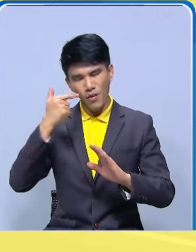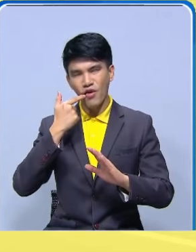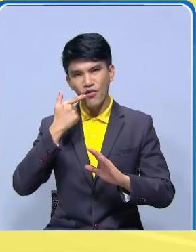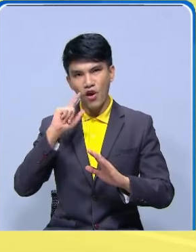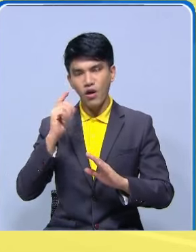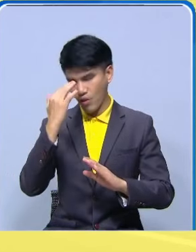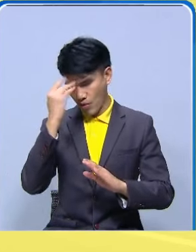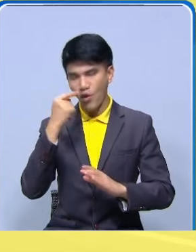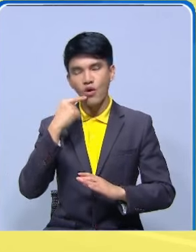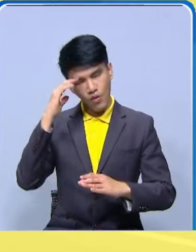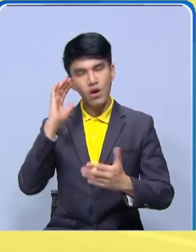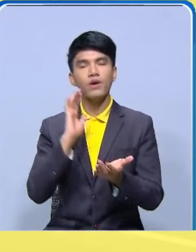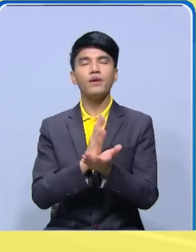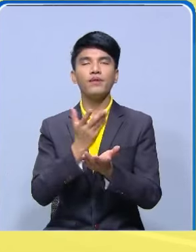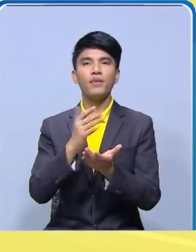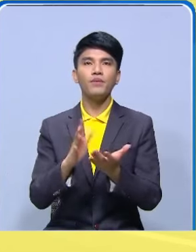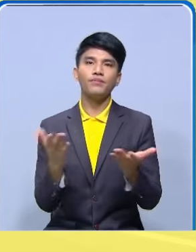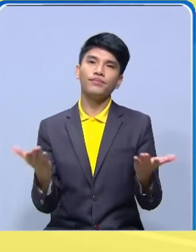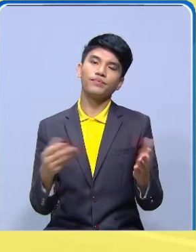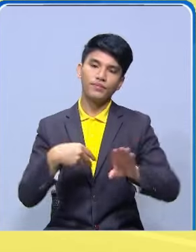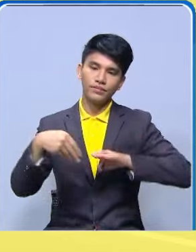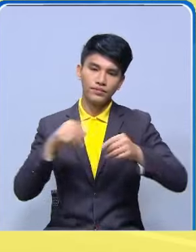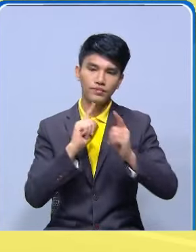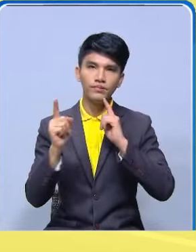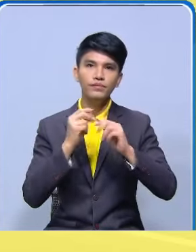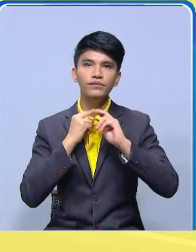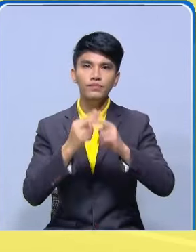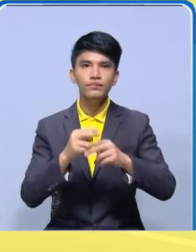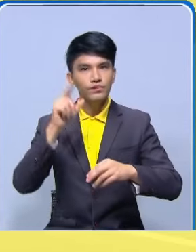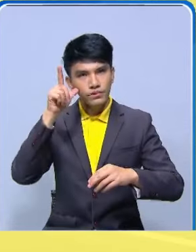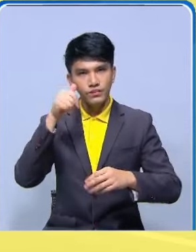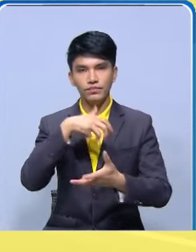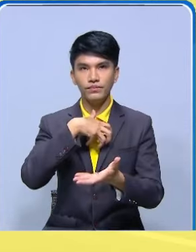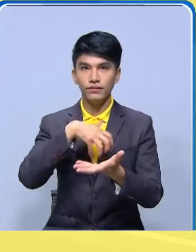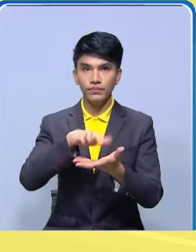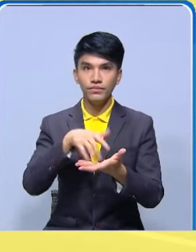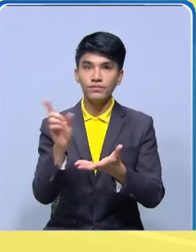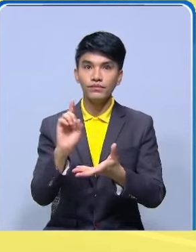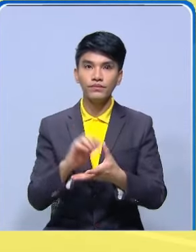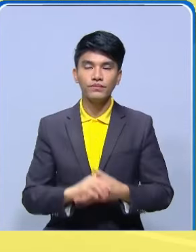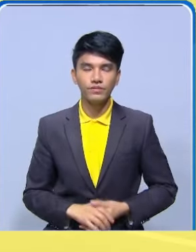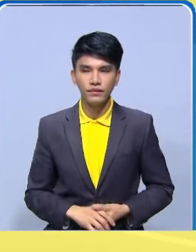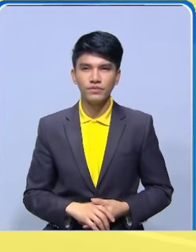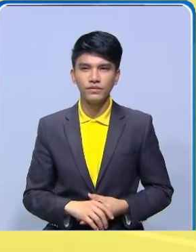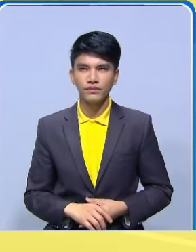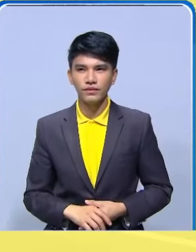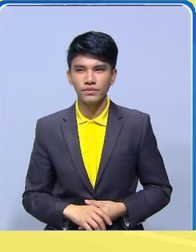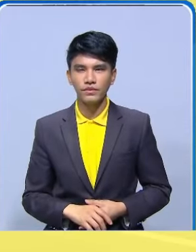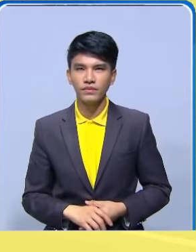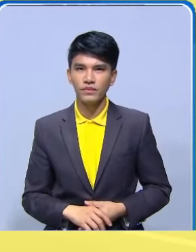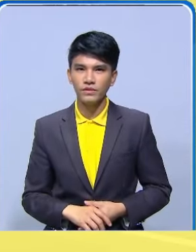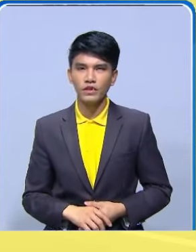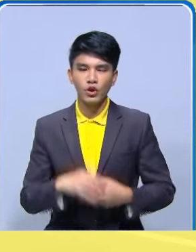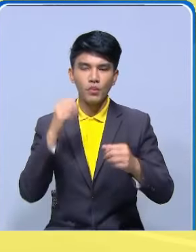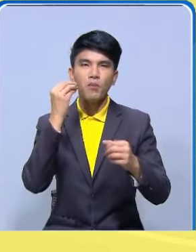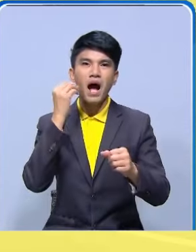เพราะไปแจ้งความตำรวจบอกให้ไกล่เกลี่ยครับแม่ผู้เสียหายบอกกับนักข่าวผ่านทางโทรศัพท์นะครับบอกว่าขณะเกิดเหตุเนี่ยเธอไม่อยู่